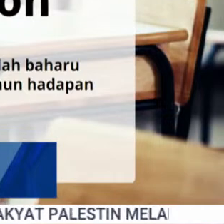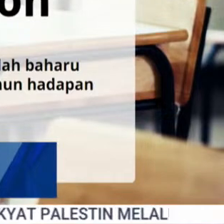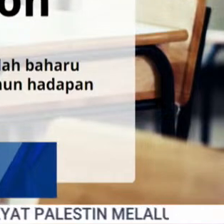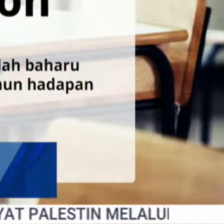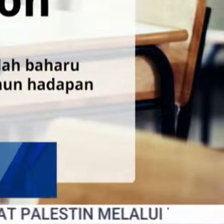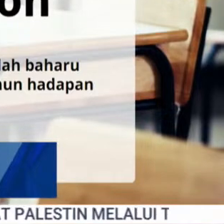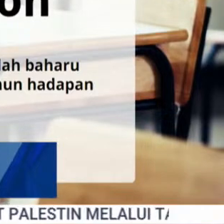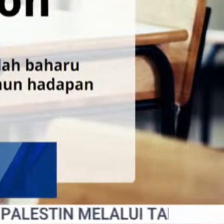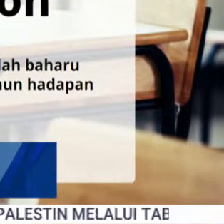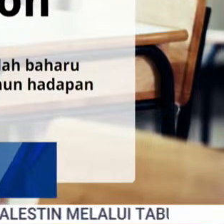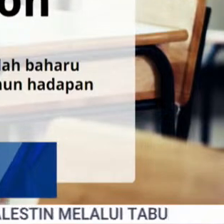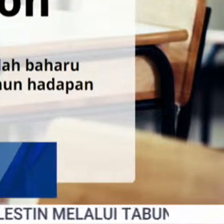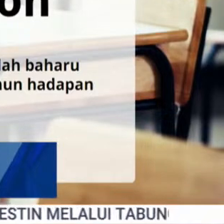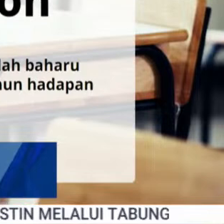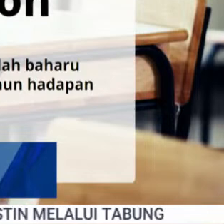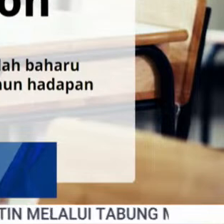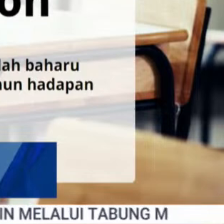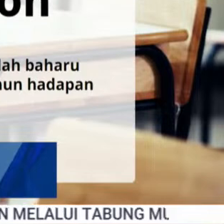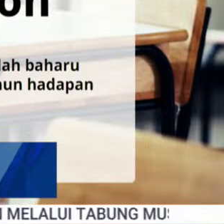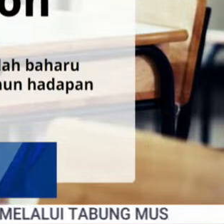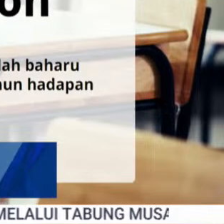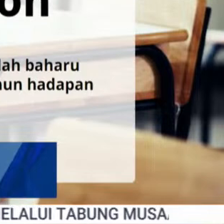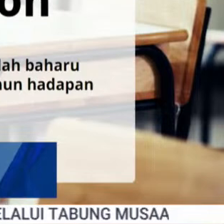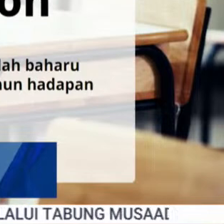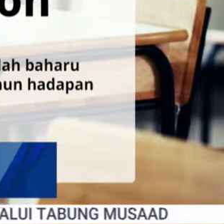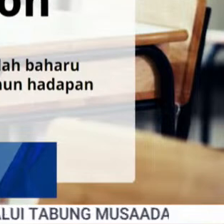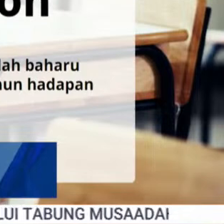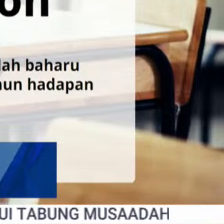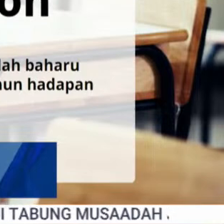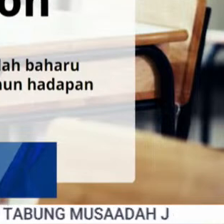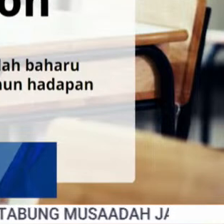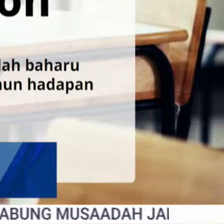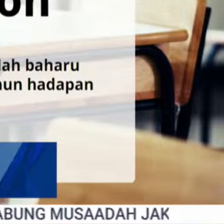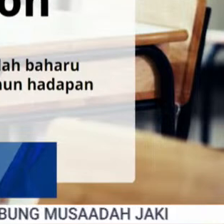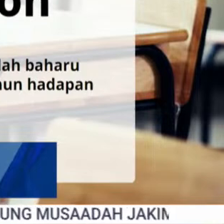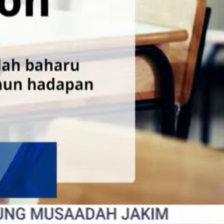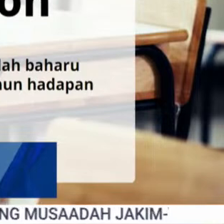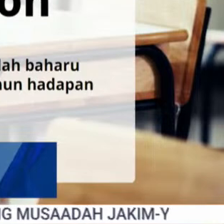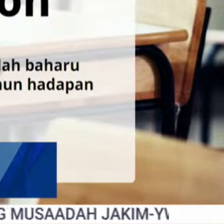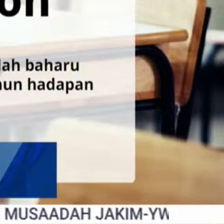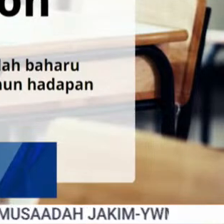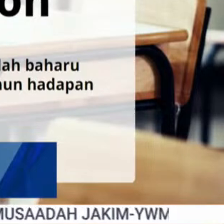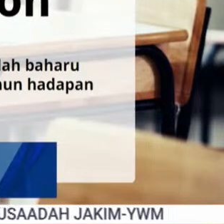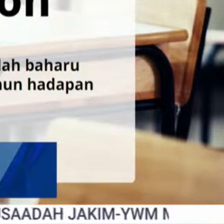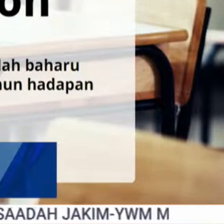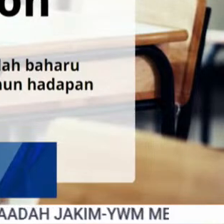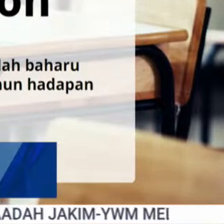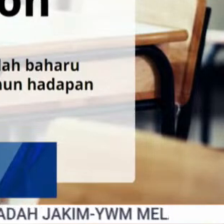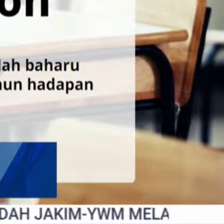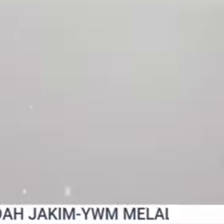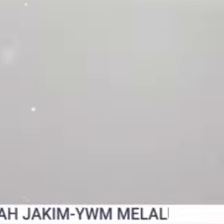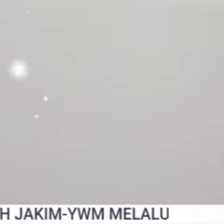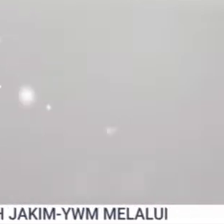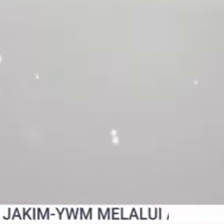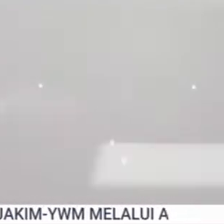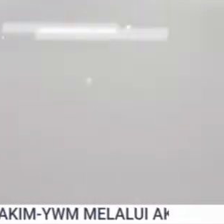Kuantan, Bandar Seri Iskandar Perak, Kota Baru, Kelantan. Tak pernah tinggal Kelantan.